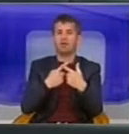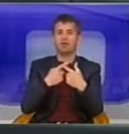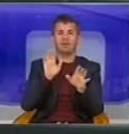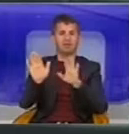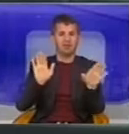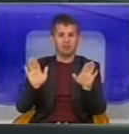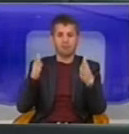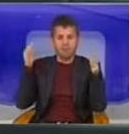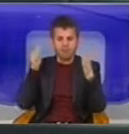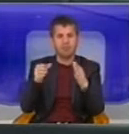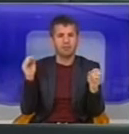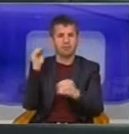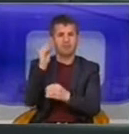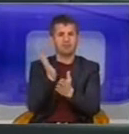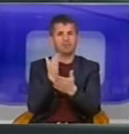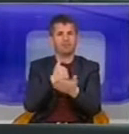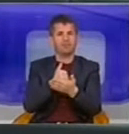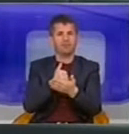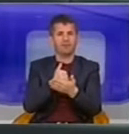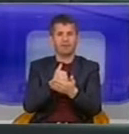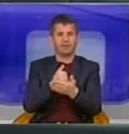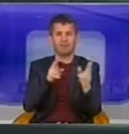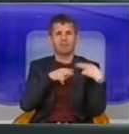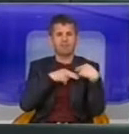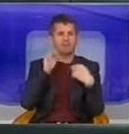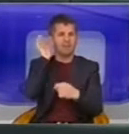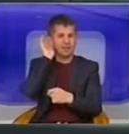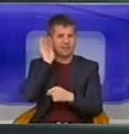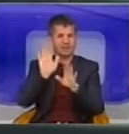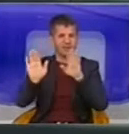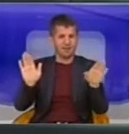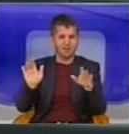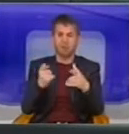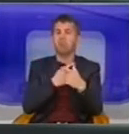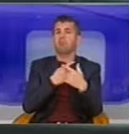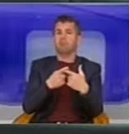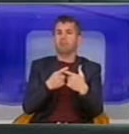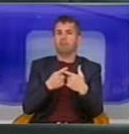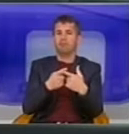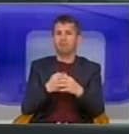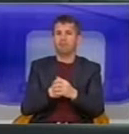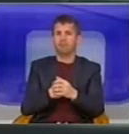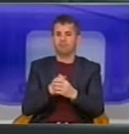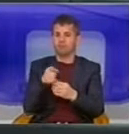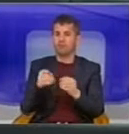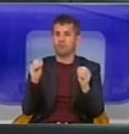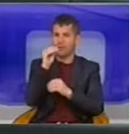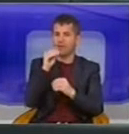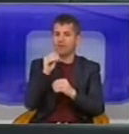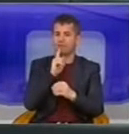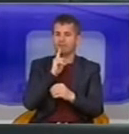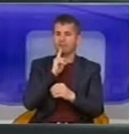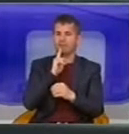u koncentrua në ndarjen e posteve ministrore dhe zëvendës ministrore, apo ndoshta dikur vonë dikujt ju kujtua